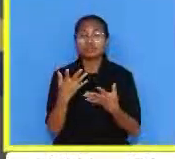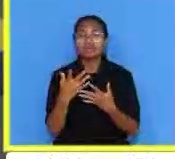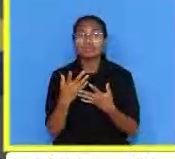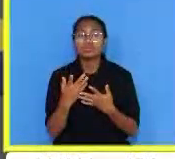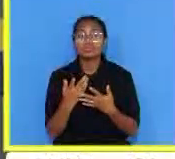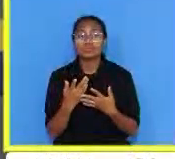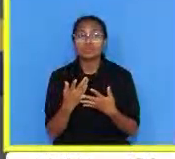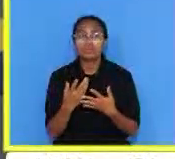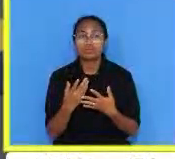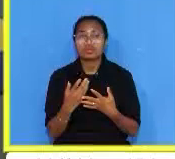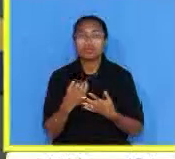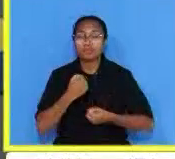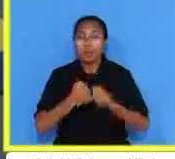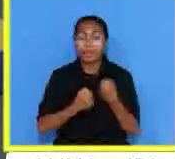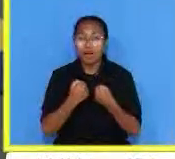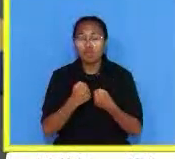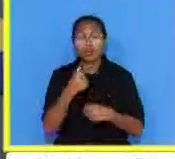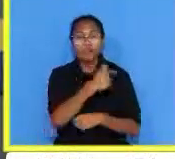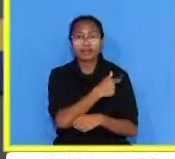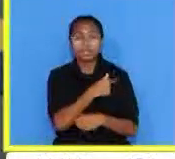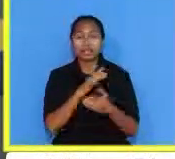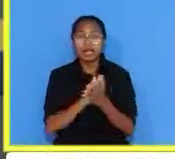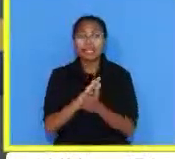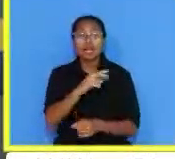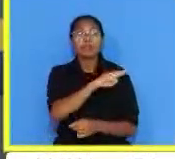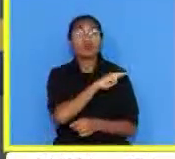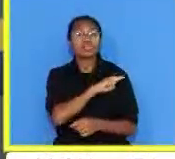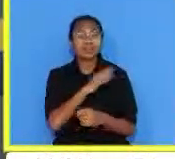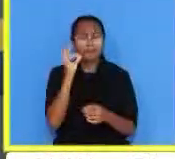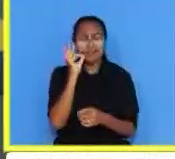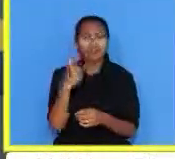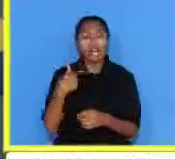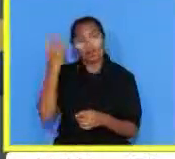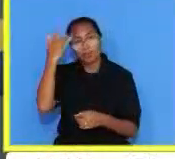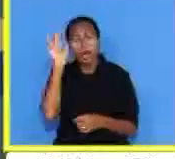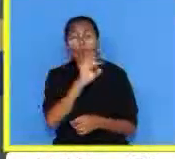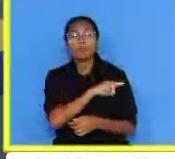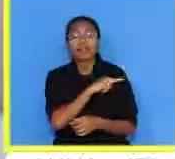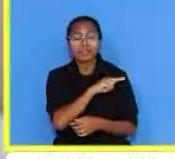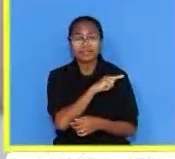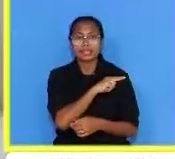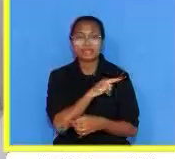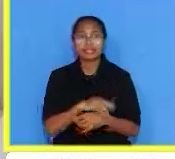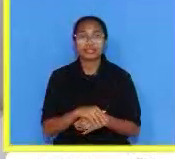juga mendukung upaya pemerintah dan, untuk kepolisian, saya dari lupa tadi, kepolisian dari Polri juga ikut berkolaborasi dalam